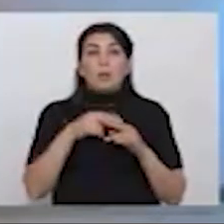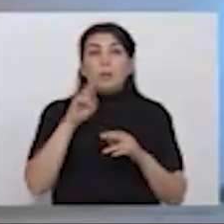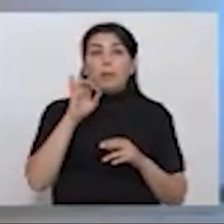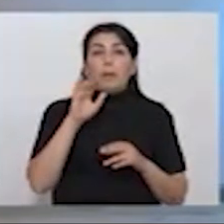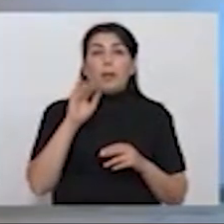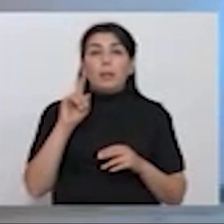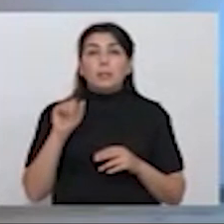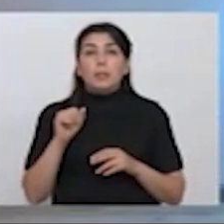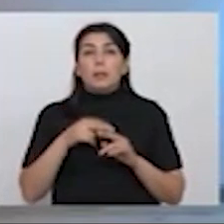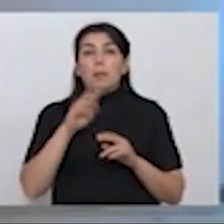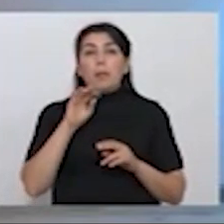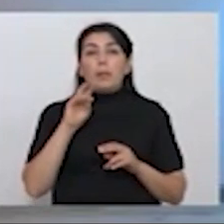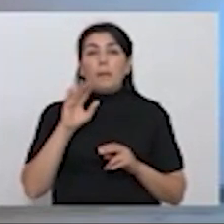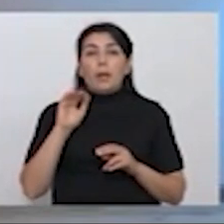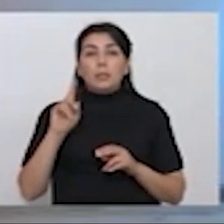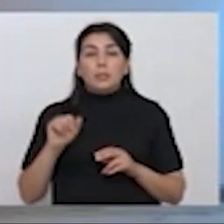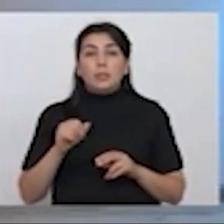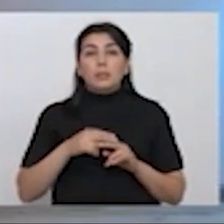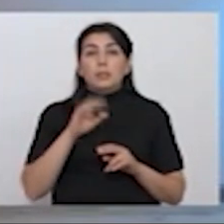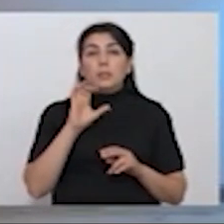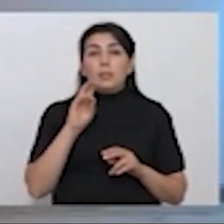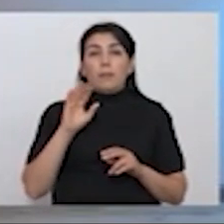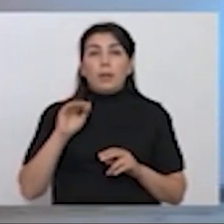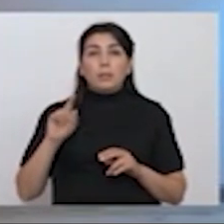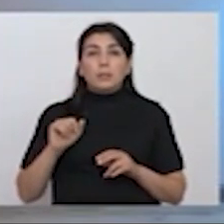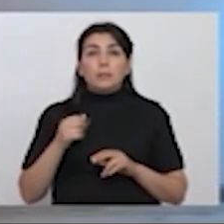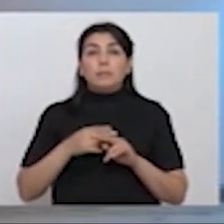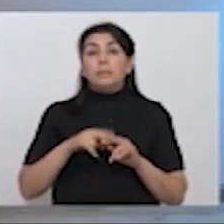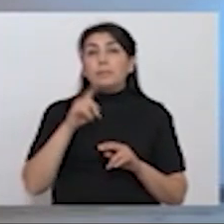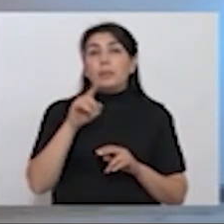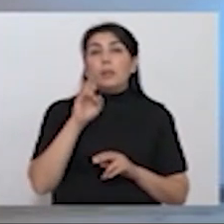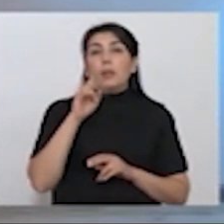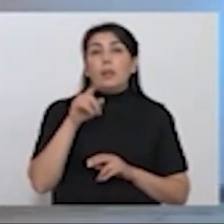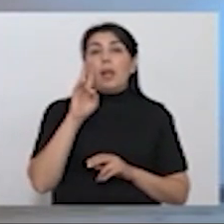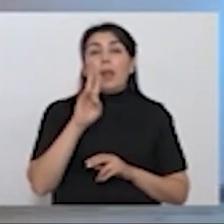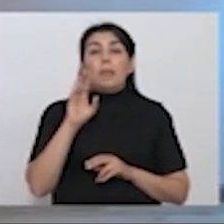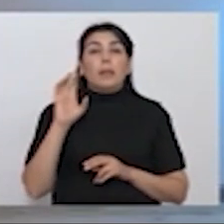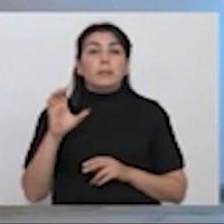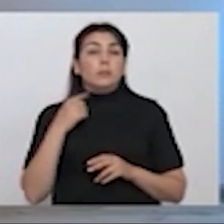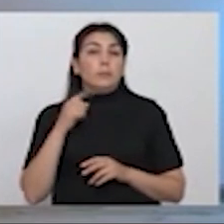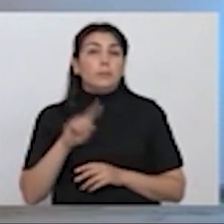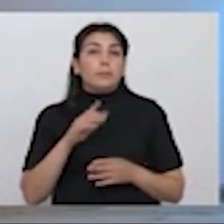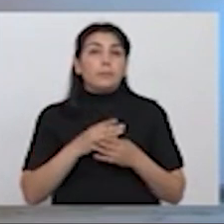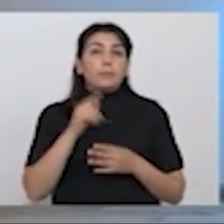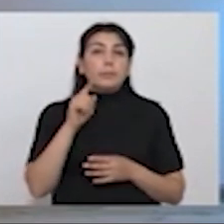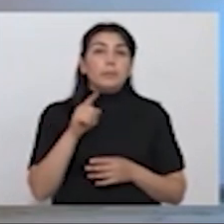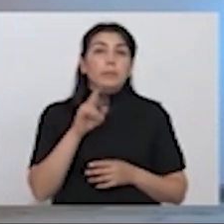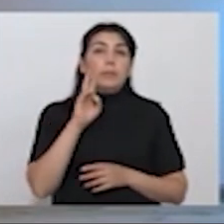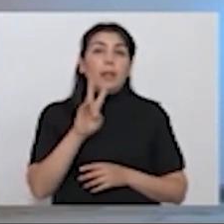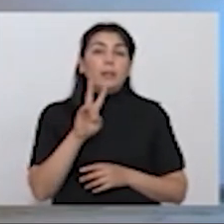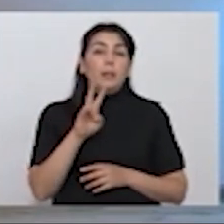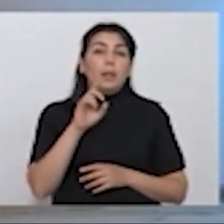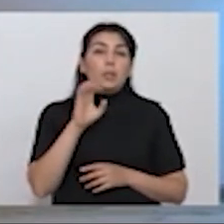profaza, metafaza, anafaza va telofaza. Hamda ularda NS-lar soni berilgan. Bunda N